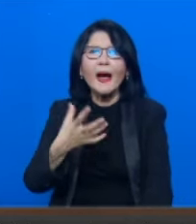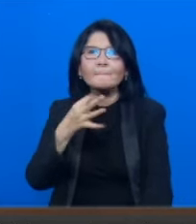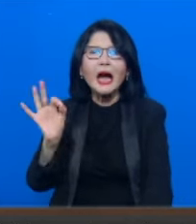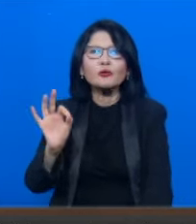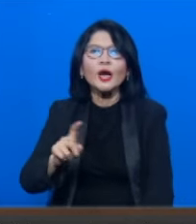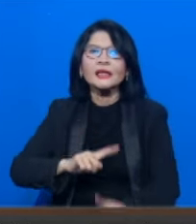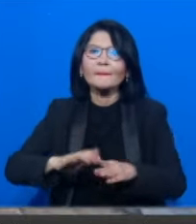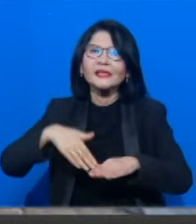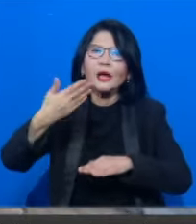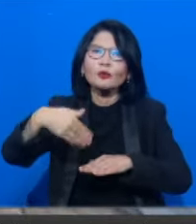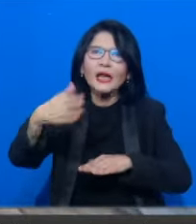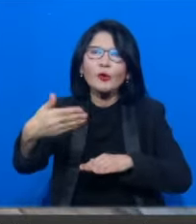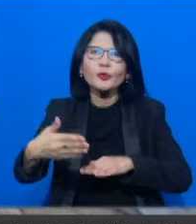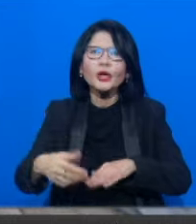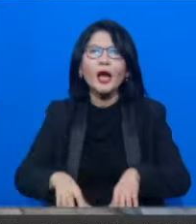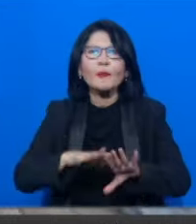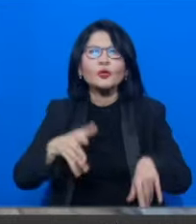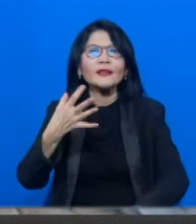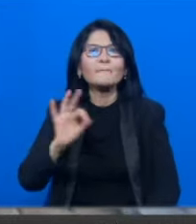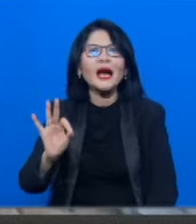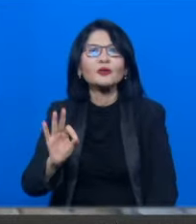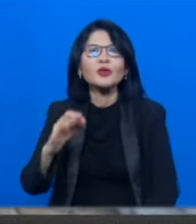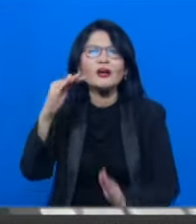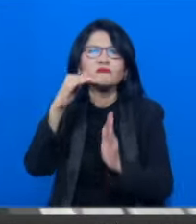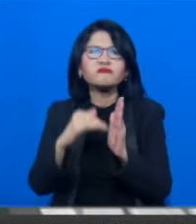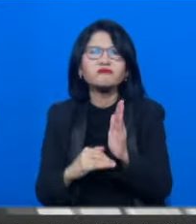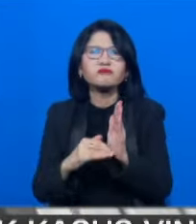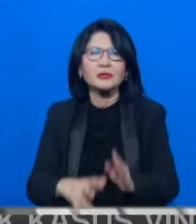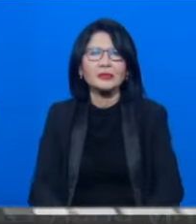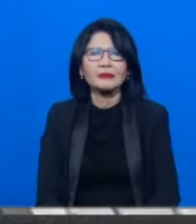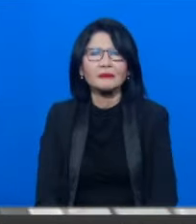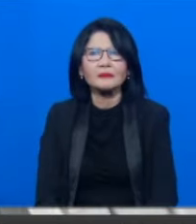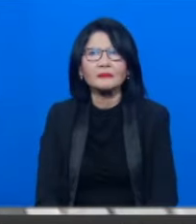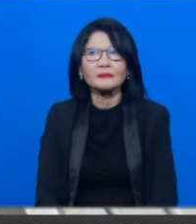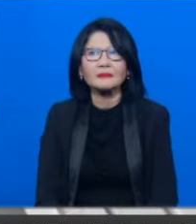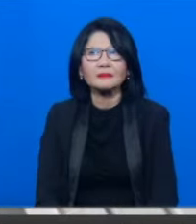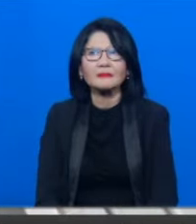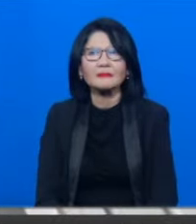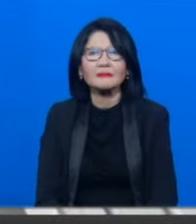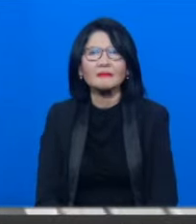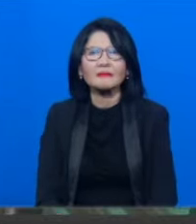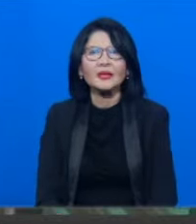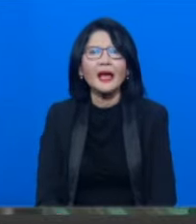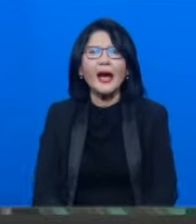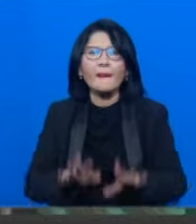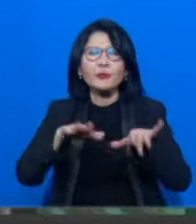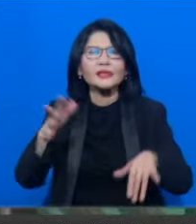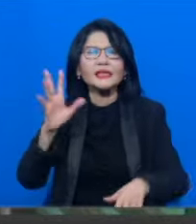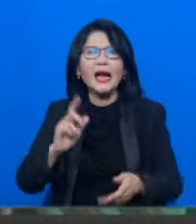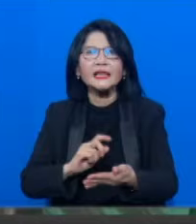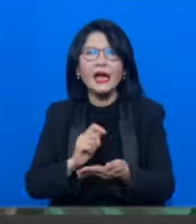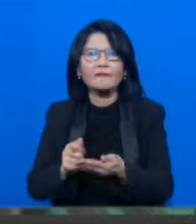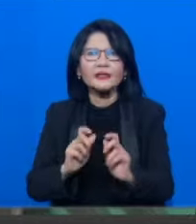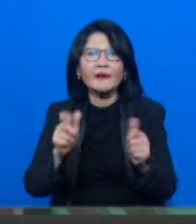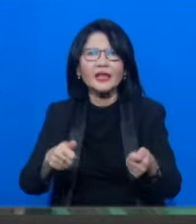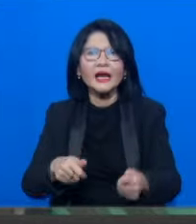pada tahun-tahun sesudahnya, murid baru yang mendaftar kian berkurang. Muhajirin menduga tidak adanya siswa yang mendaftar karena banyak siswa